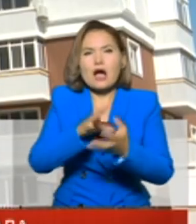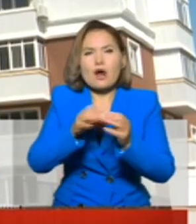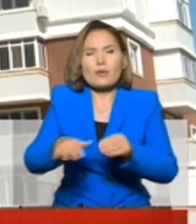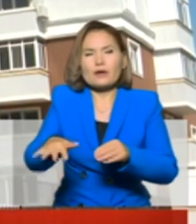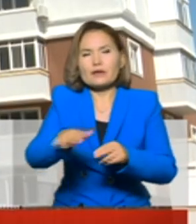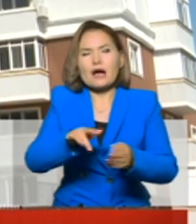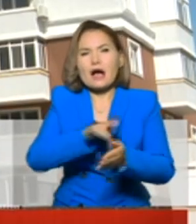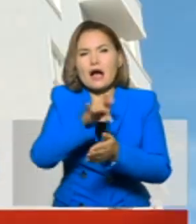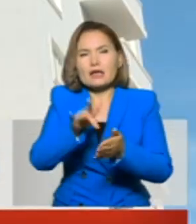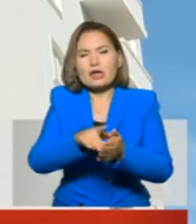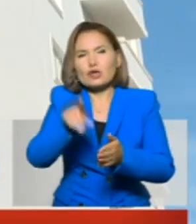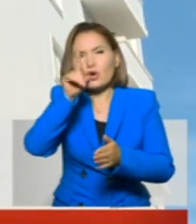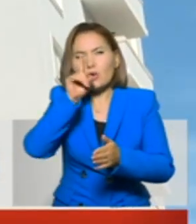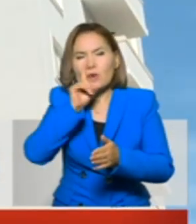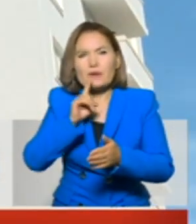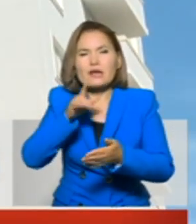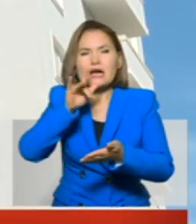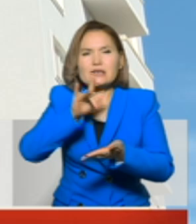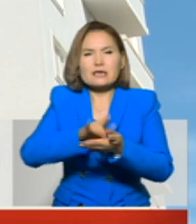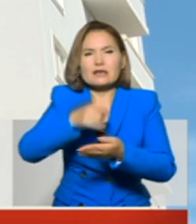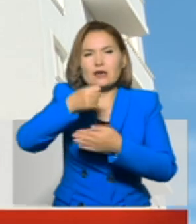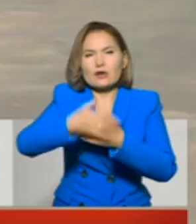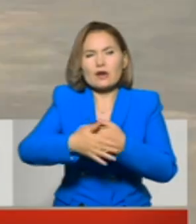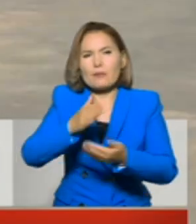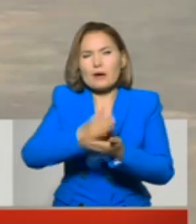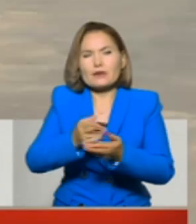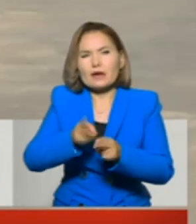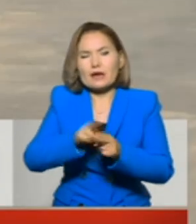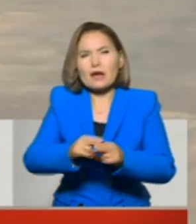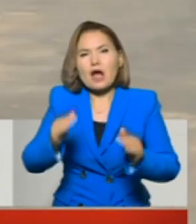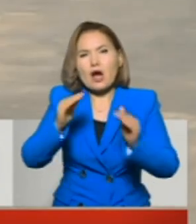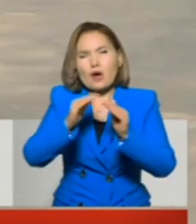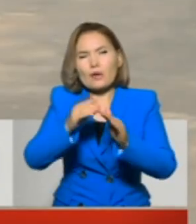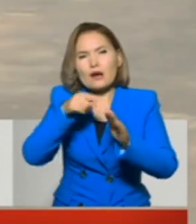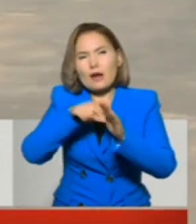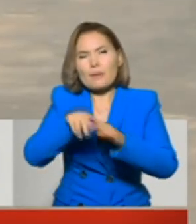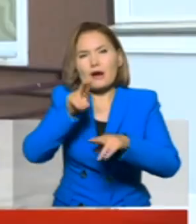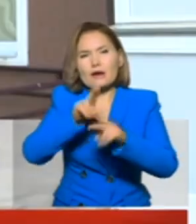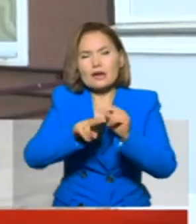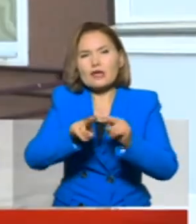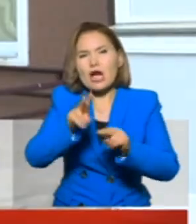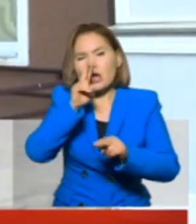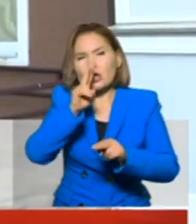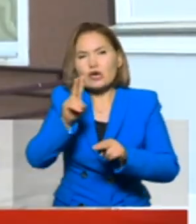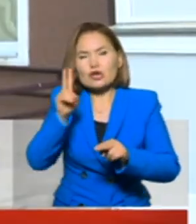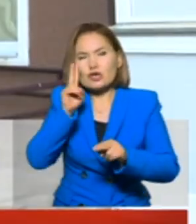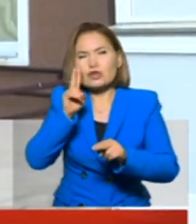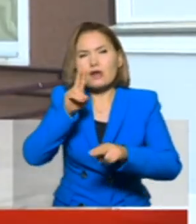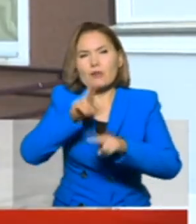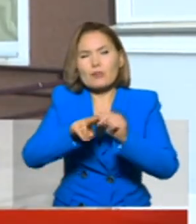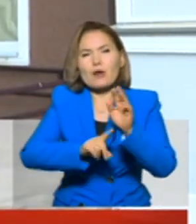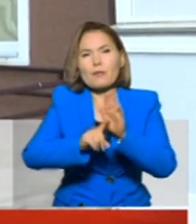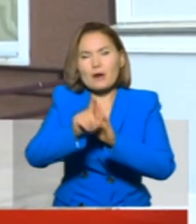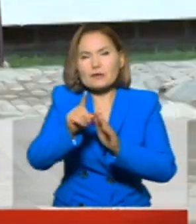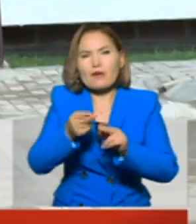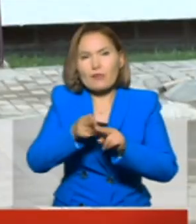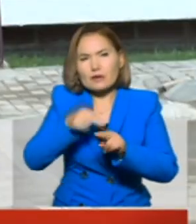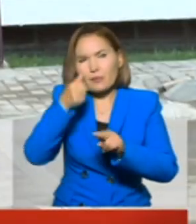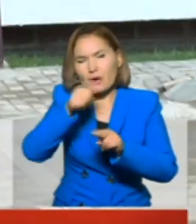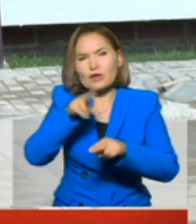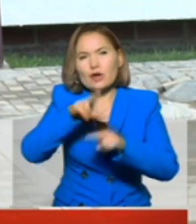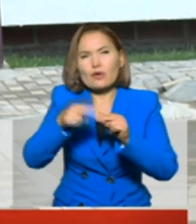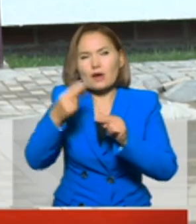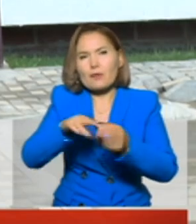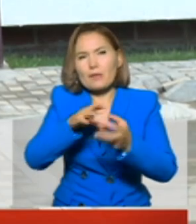кешені қаланың жайлы әрі қолайлы бөлігінде орналасқан. Ғимараттың құрылысы 2 жыл бұрын басталып, биыл пайдалануға берілді. 12 қабатты